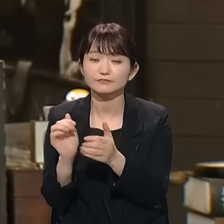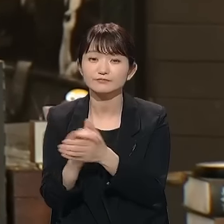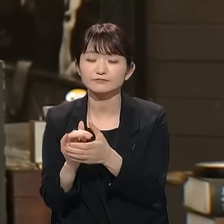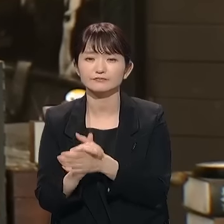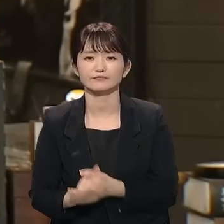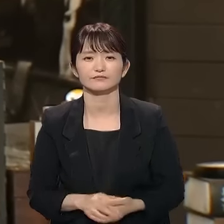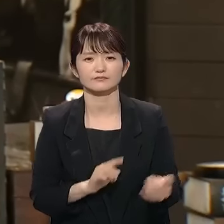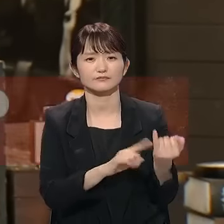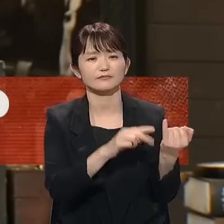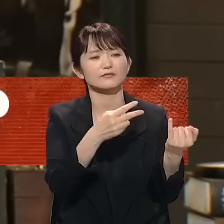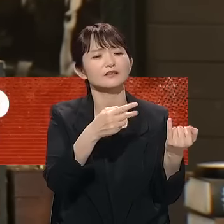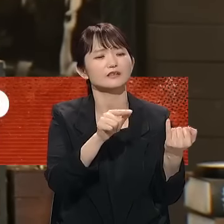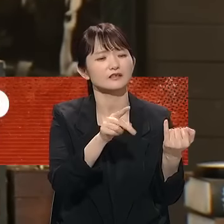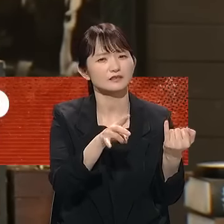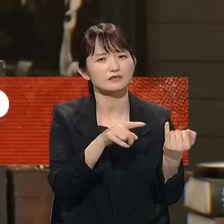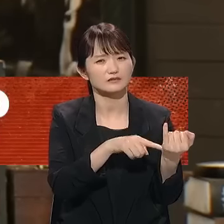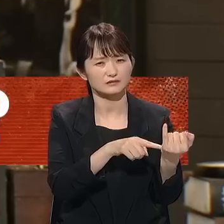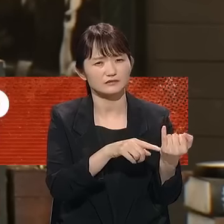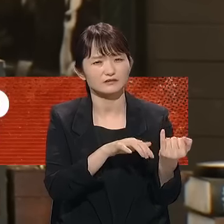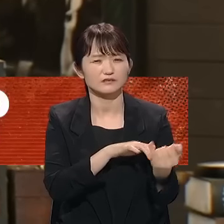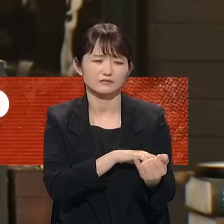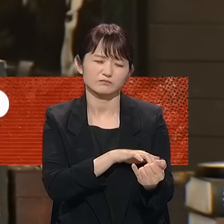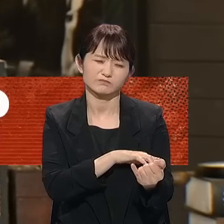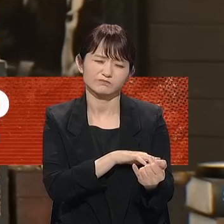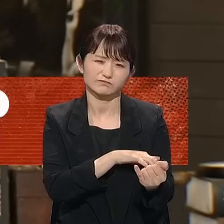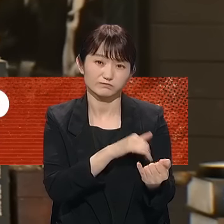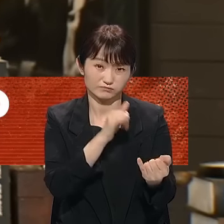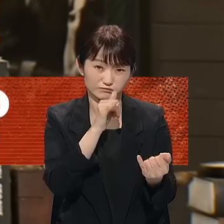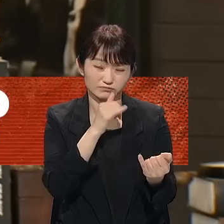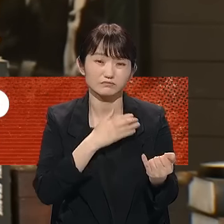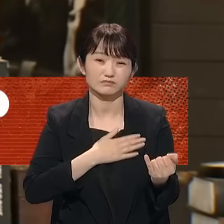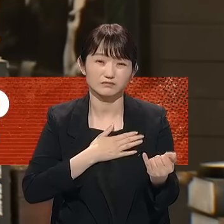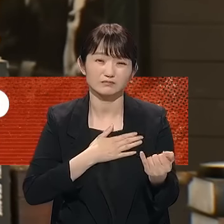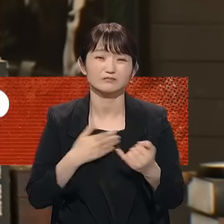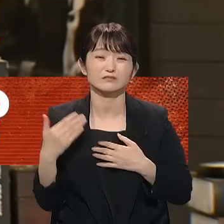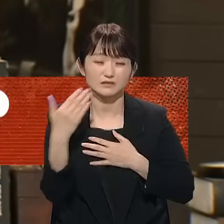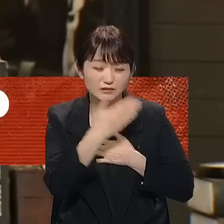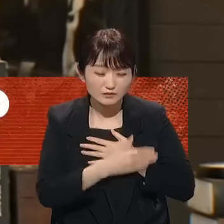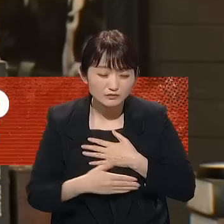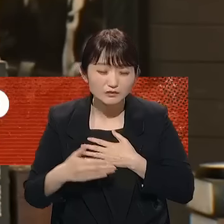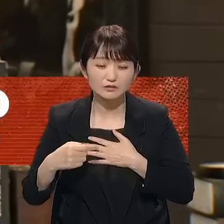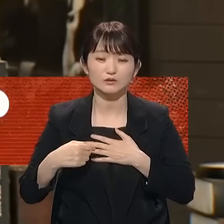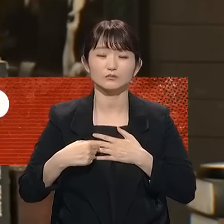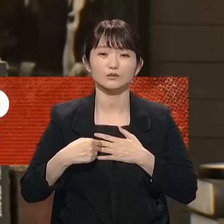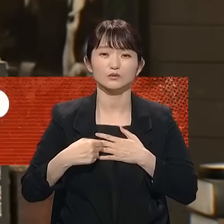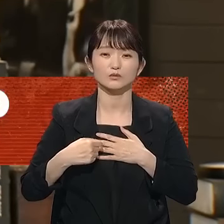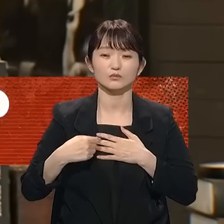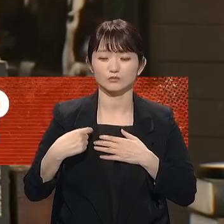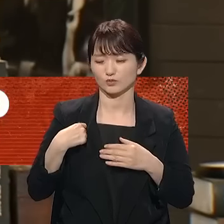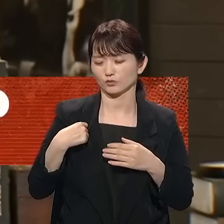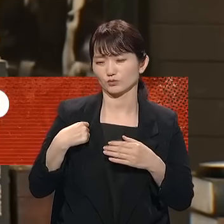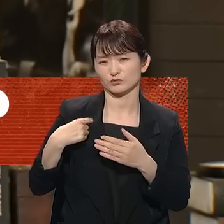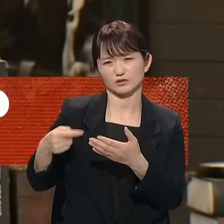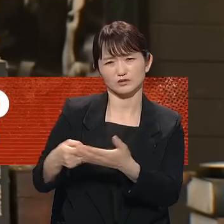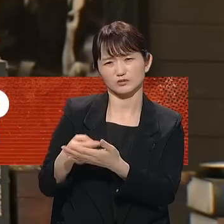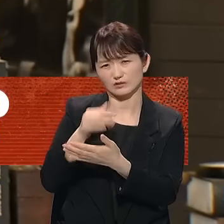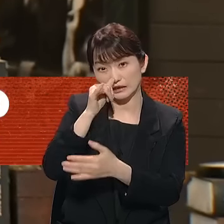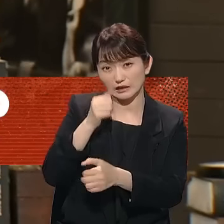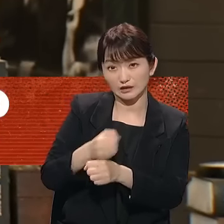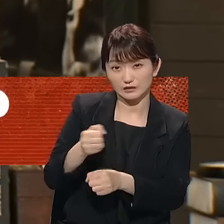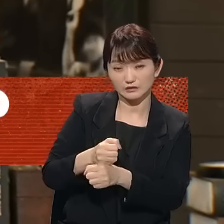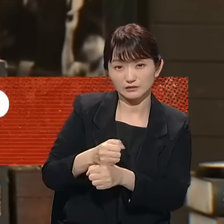남자친구입니다. 다혜야, 그래, 너 불편한 거 알아. 여성의 뭐 신체 부위가 좀 그려져 있으니까 당혹스러울 수 있지.